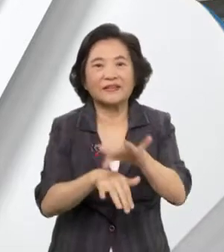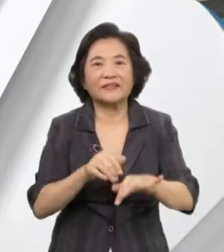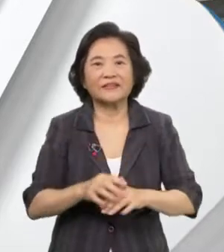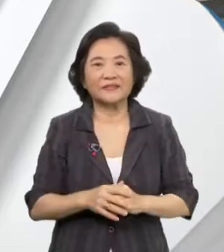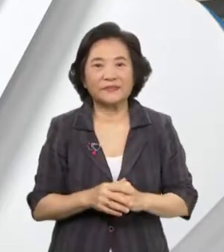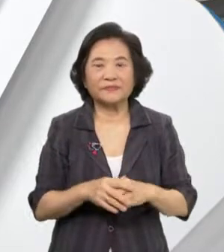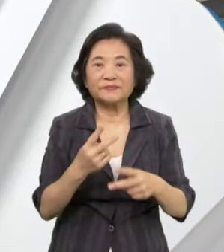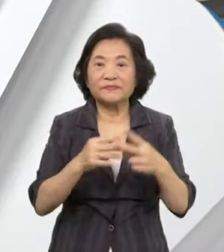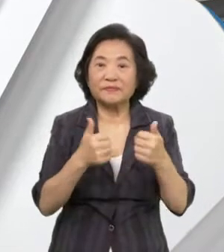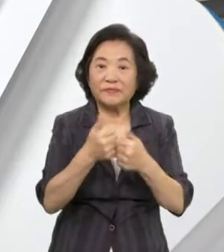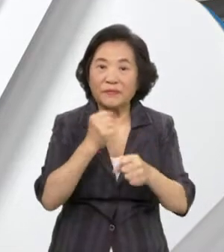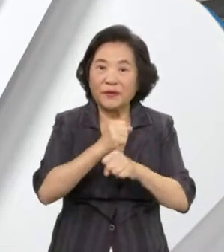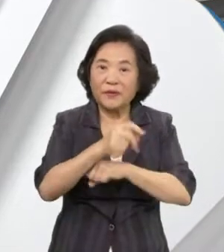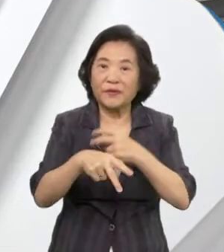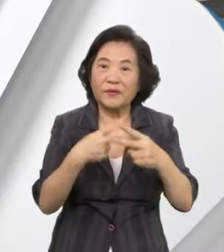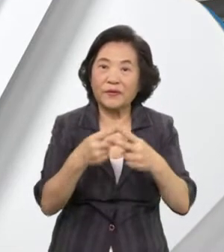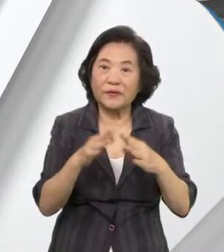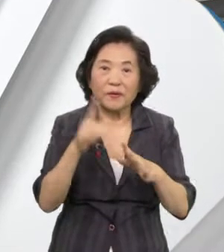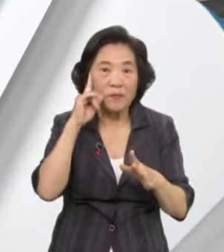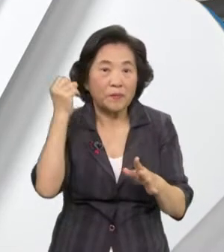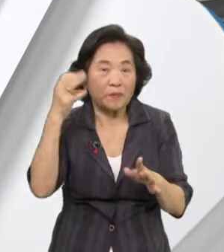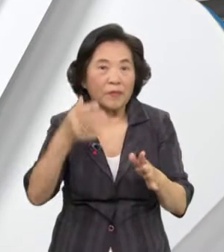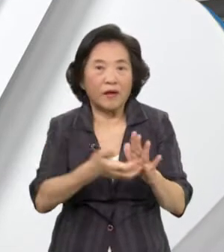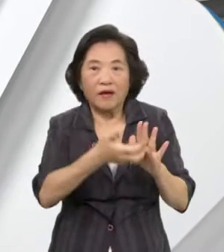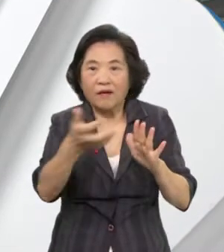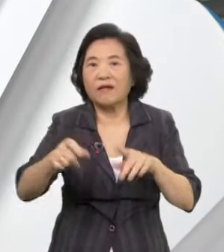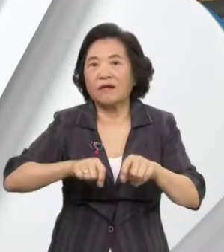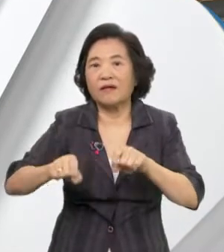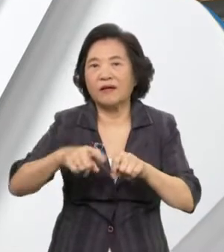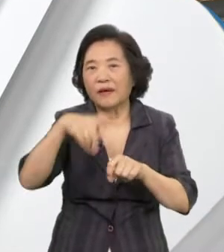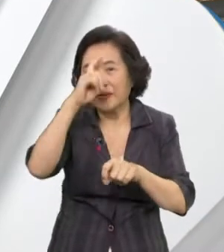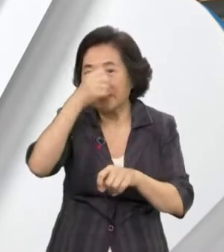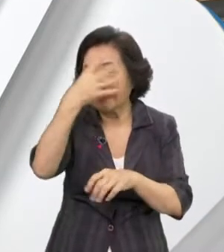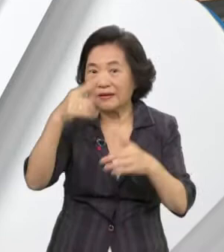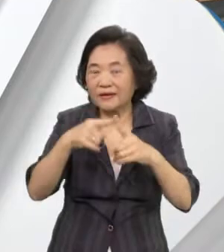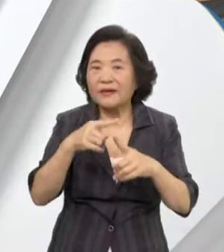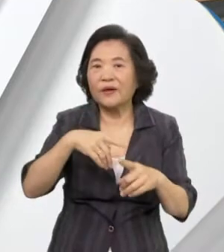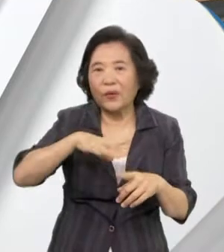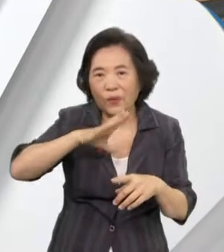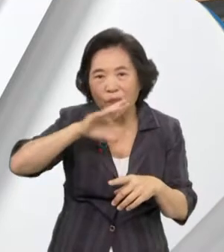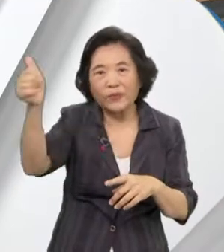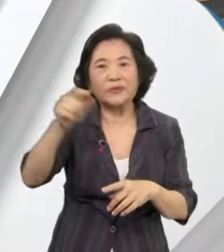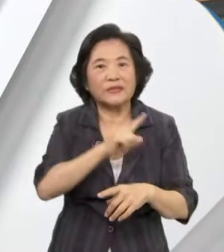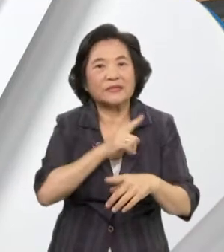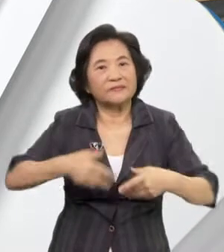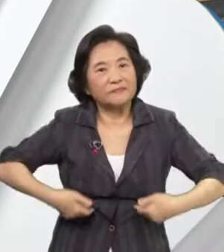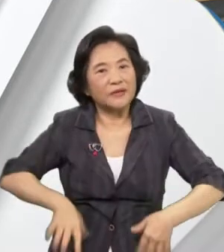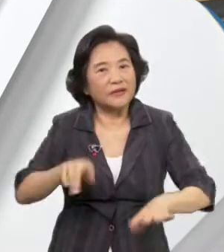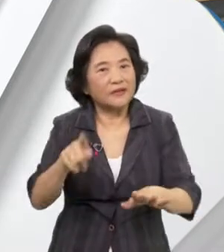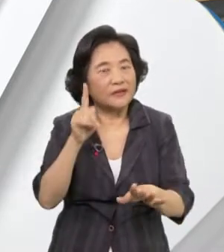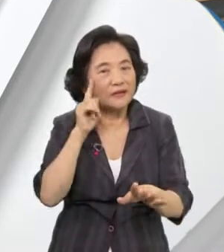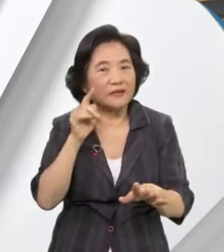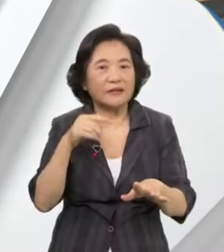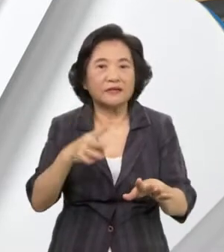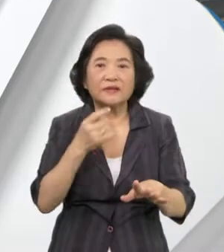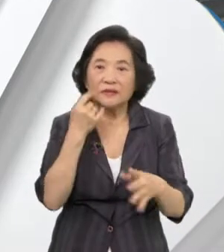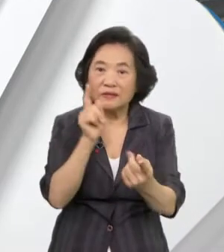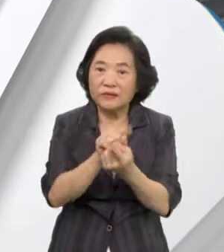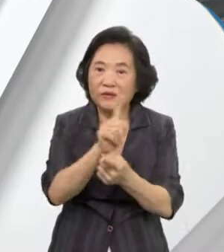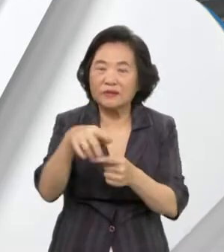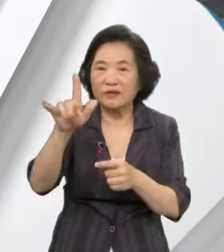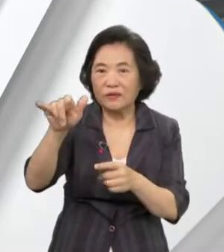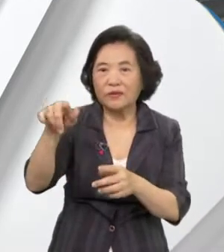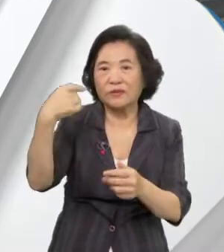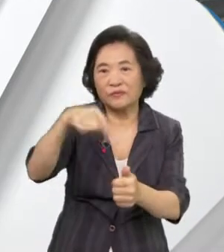还会被判理黑总提防创新预计计划，鼓励后产业转到故乡来落实。同时，也做了扣苗事